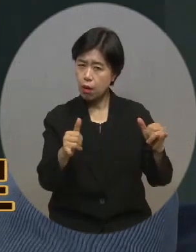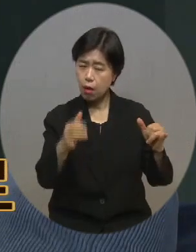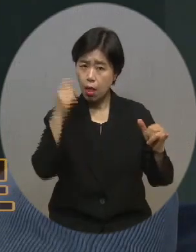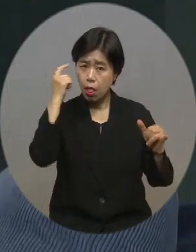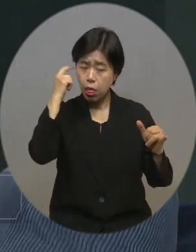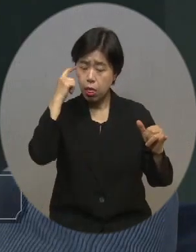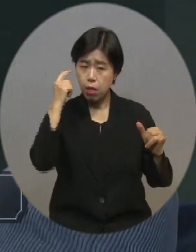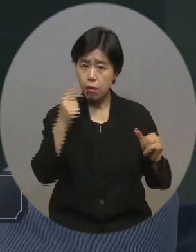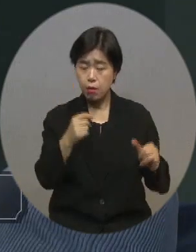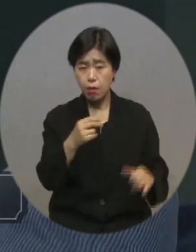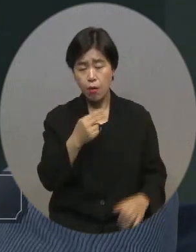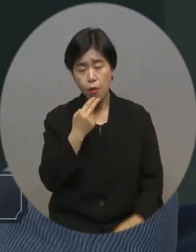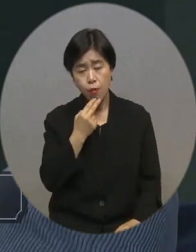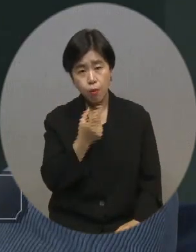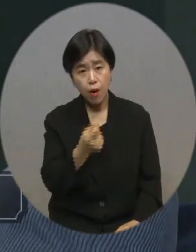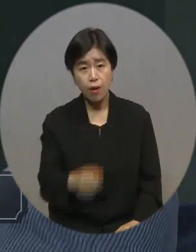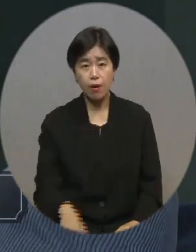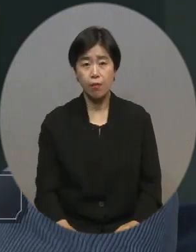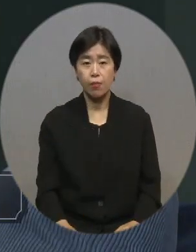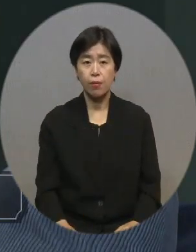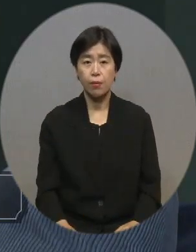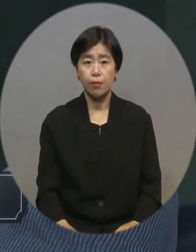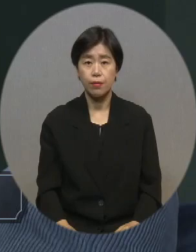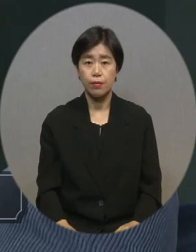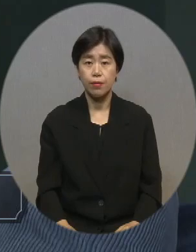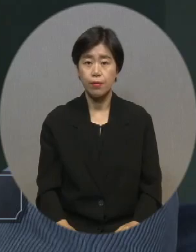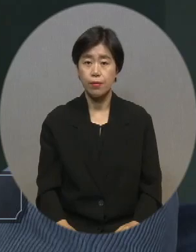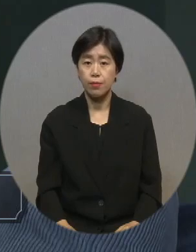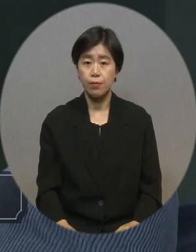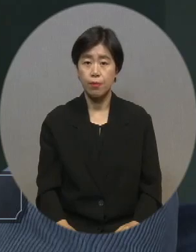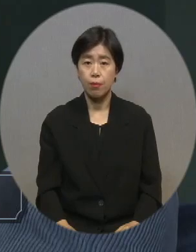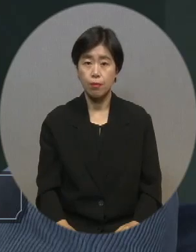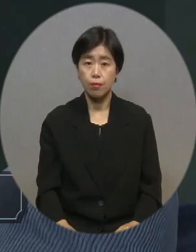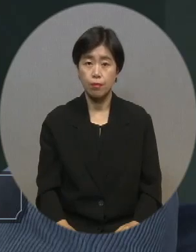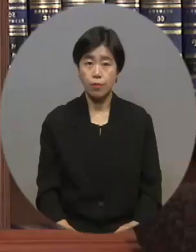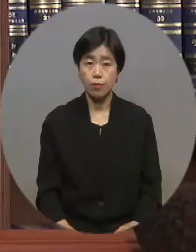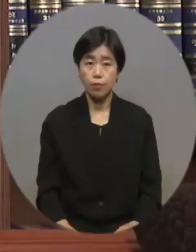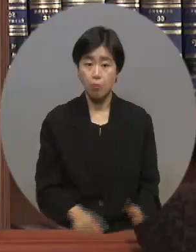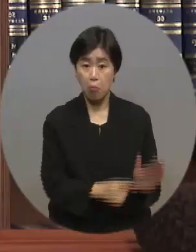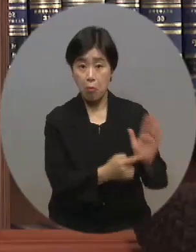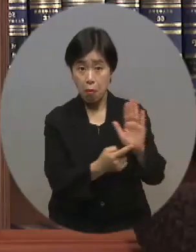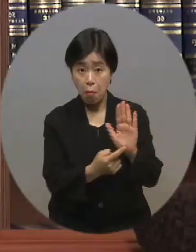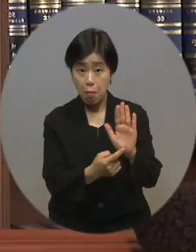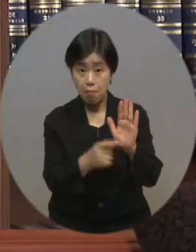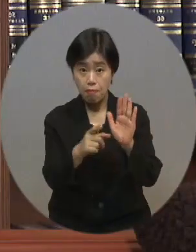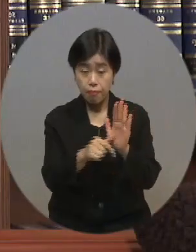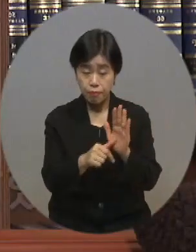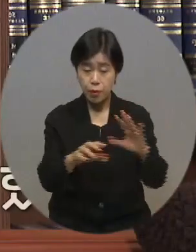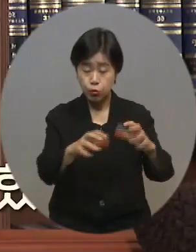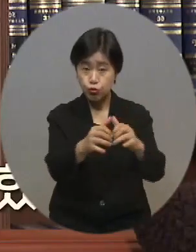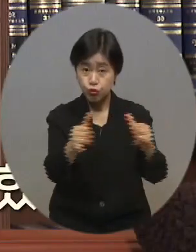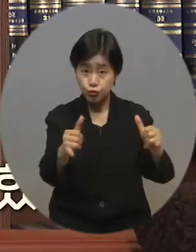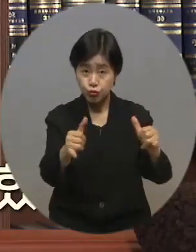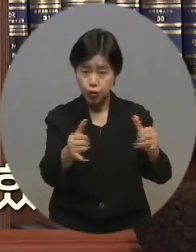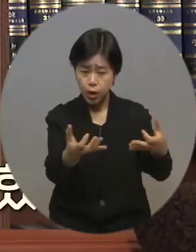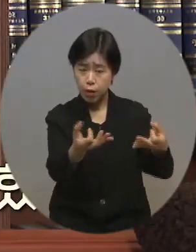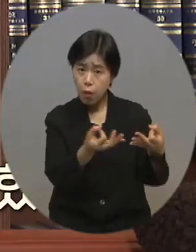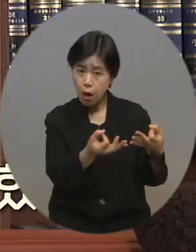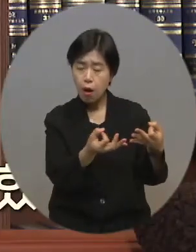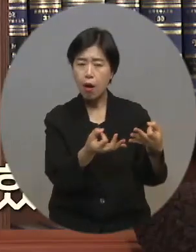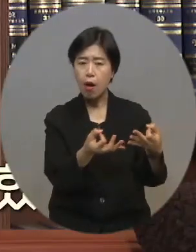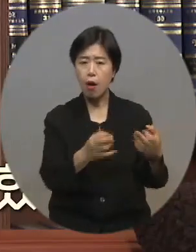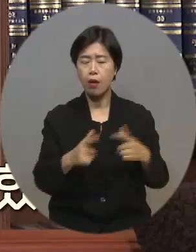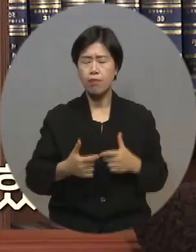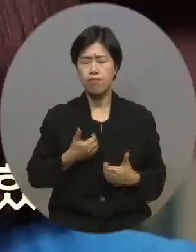말이지. 막 만들었는데 보니까 그냥 맞아요. 생각지 않았던 그 반발이 나오고. 네. 그러다 보니까 우리 정부가 이제 북한